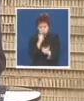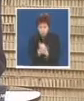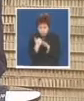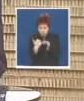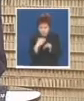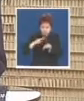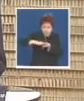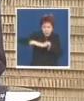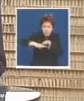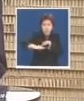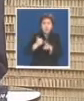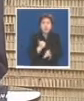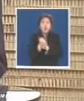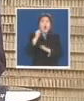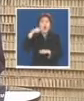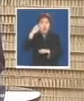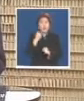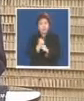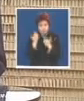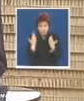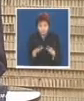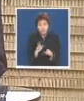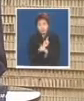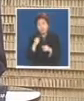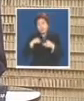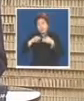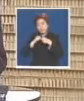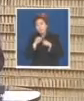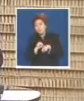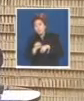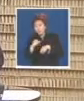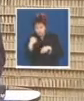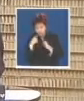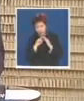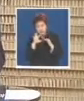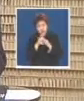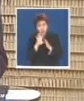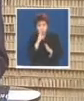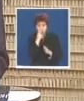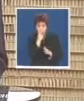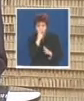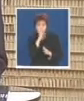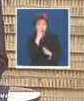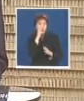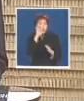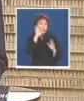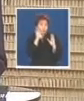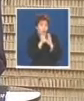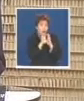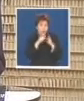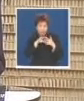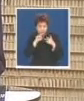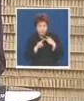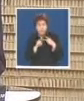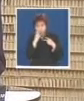แล้วครับแต่ว่าก็ยังมีปัญหาในบางจุดในบางเส้นทางนะครับอย่างเช่นเดี๋ยวถ้าดูในช่วงที่2ของร